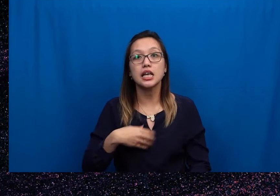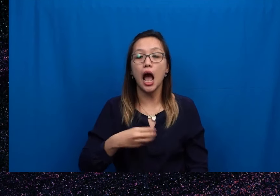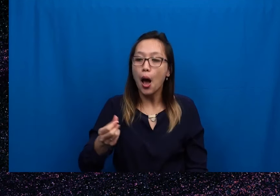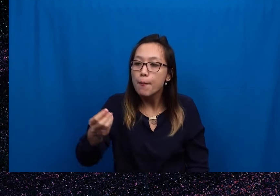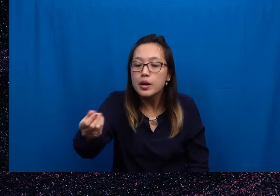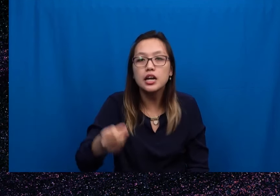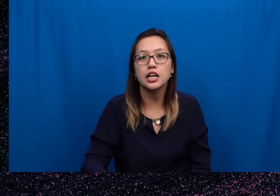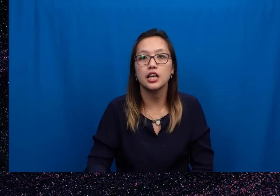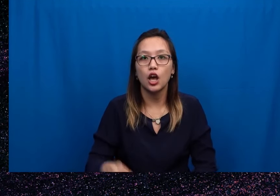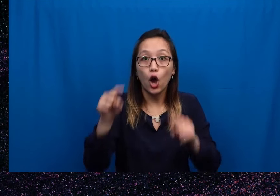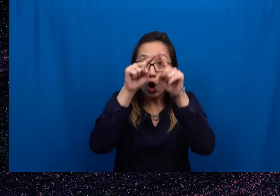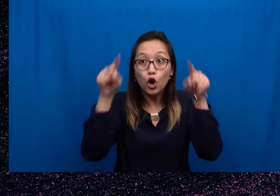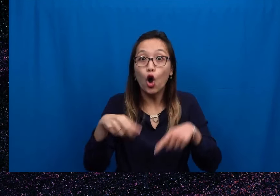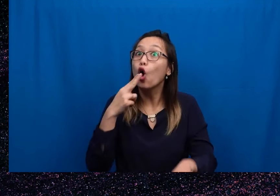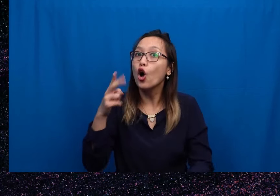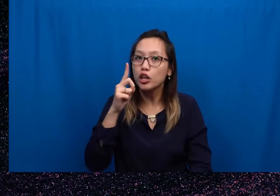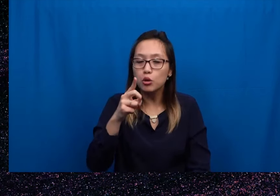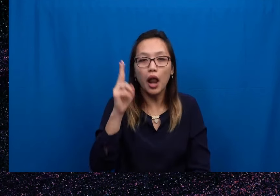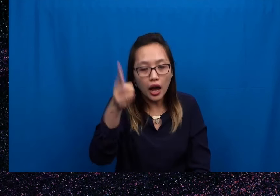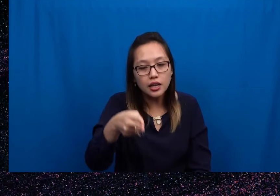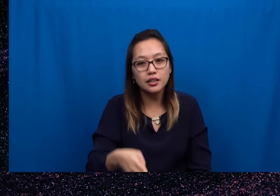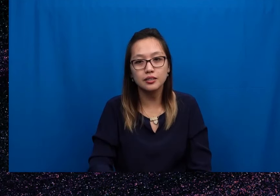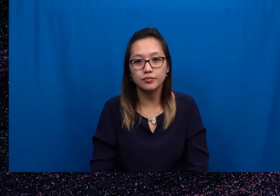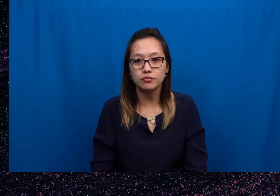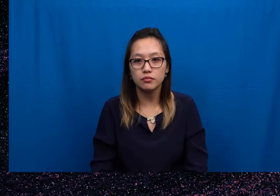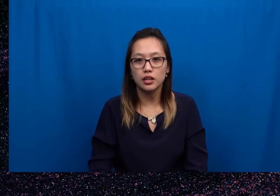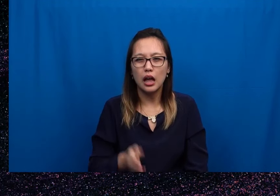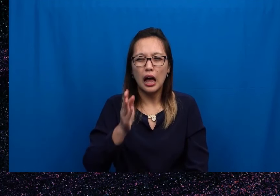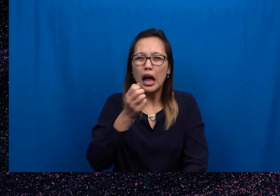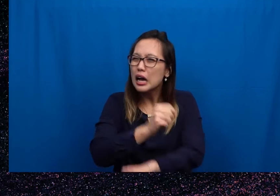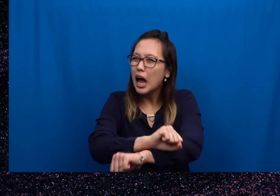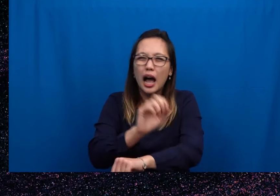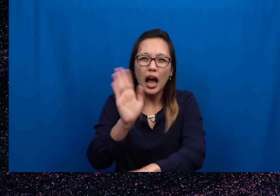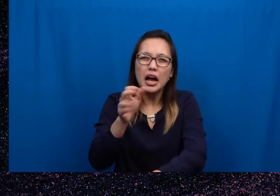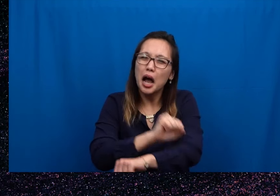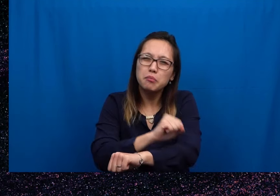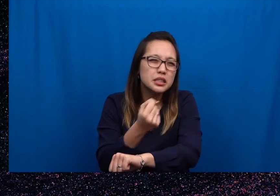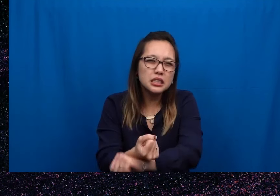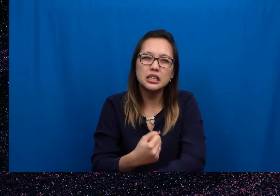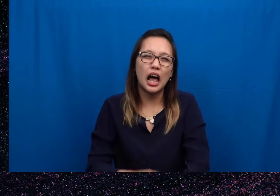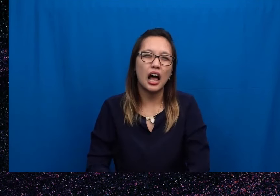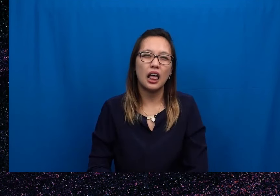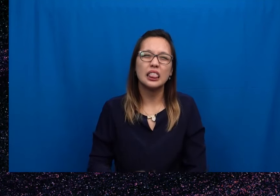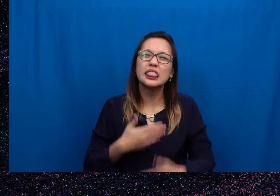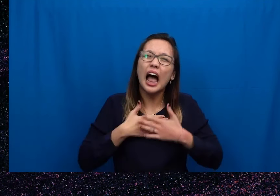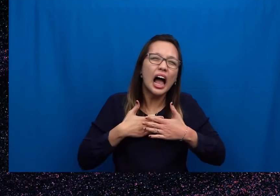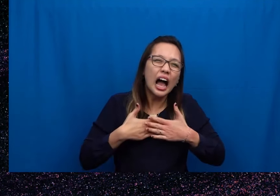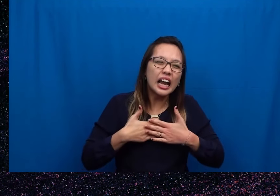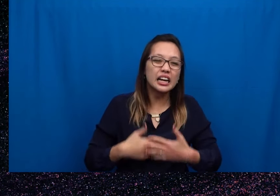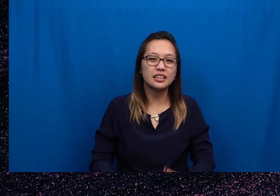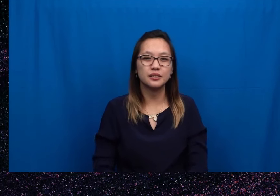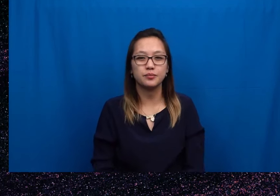Gak ada kemampuan, saudara. Gak ada kemampuan, gak ada daya. Tapi saya